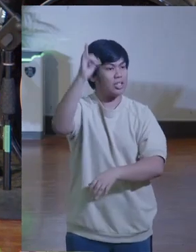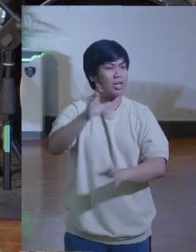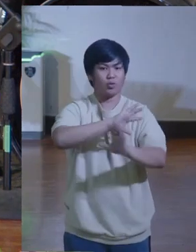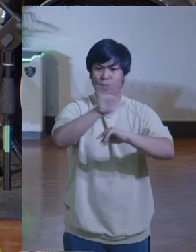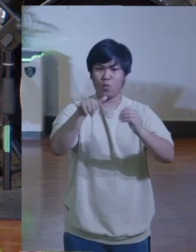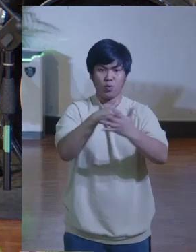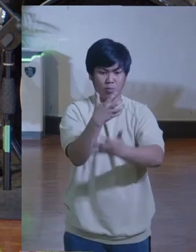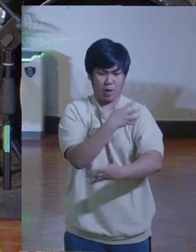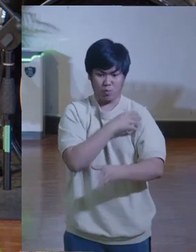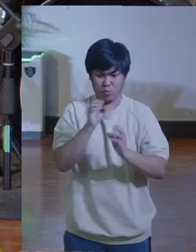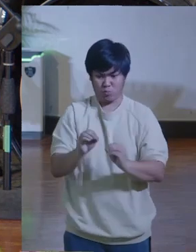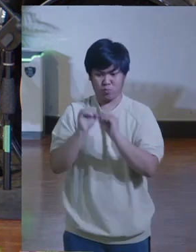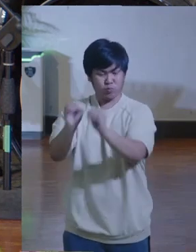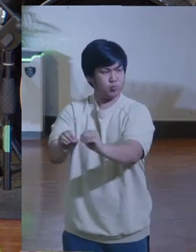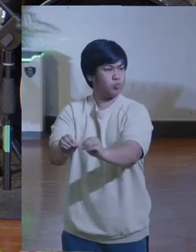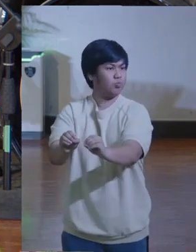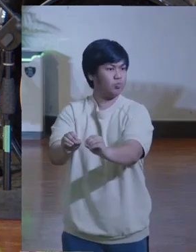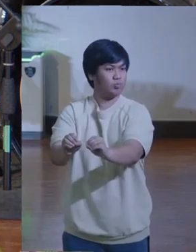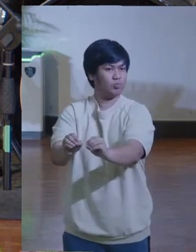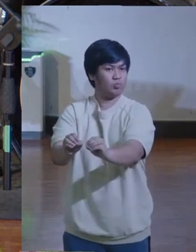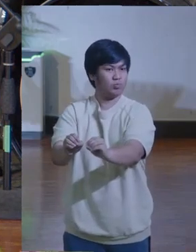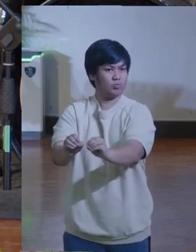kapangyarihan.